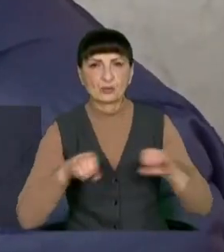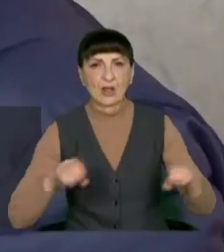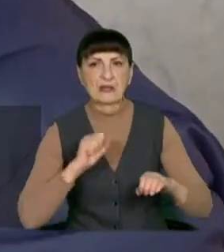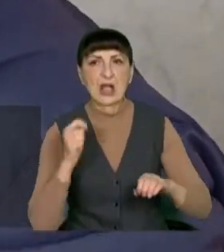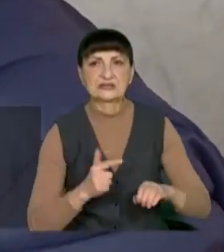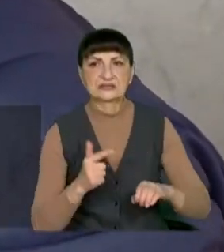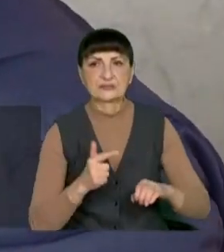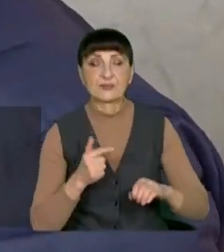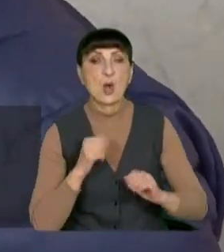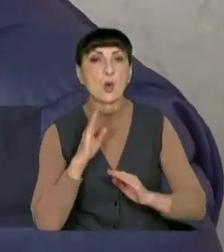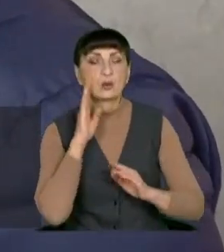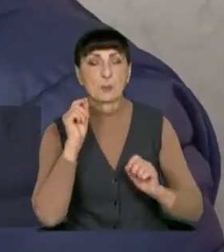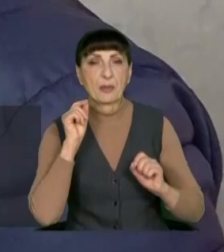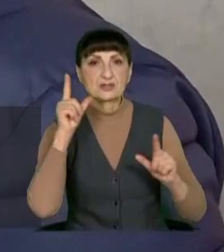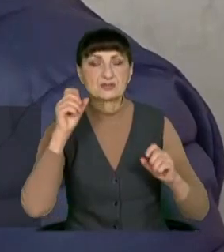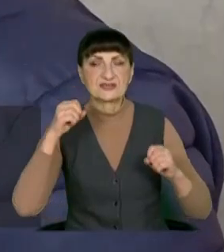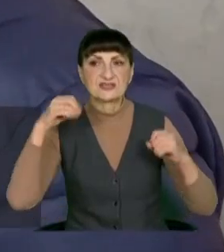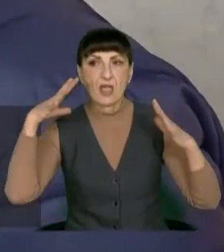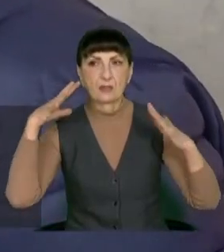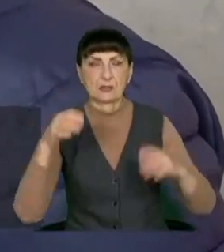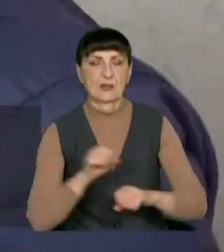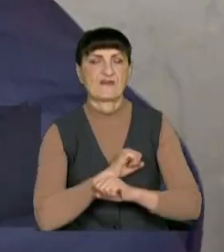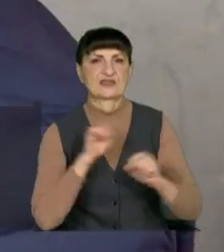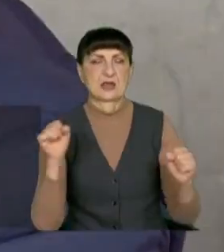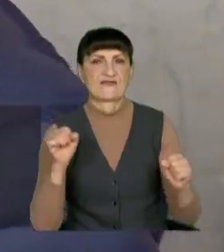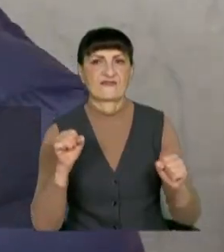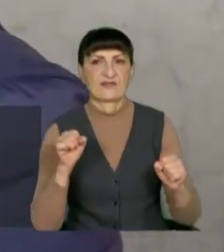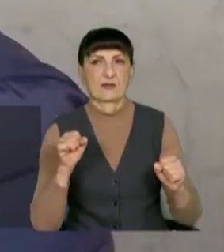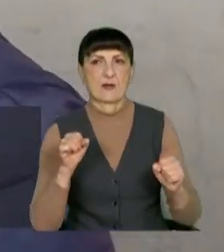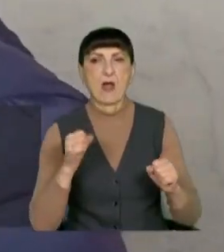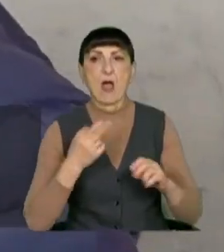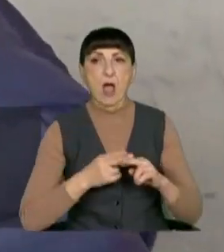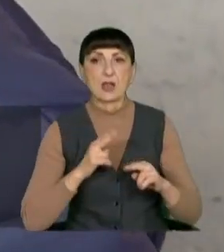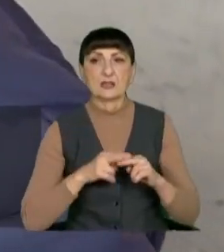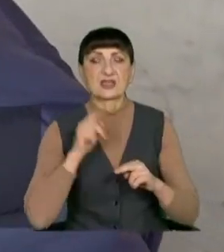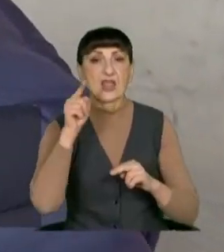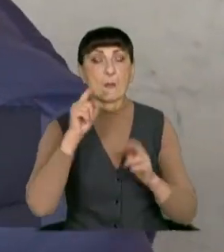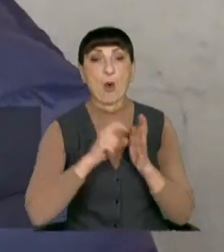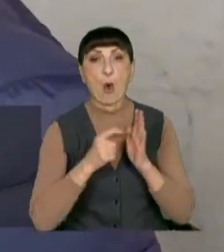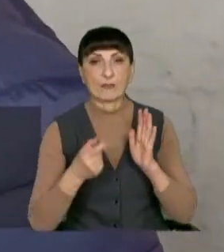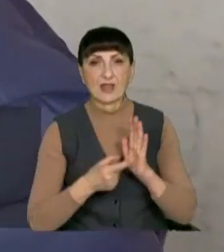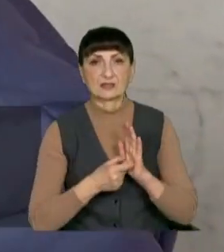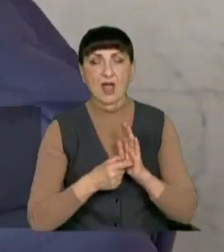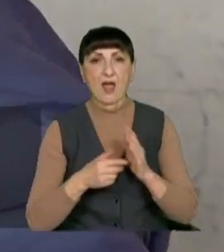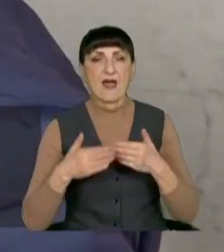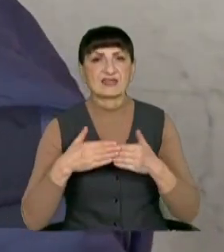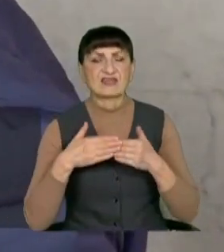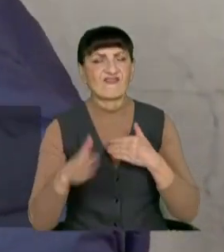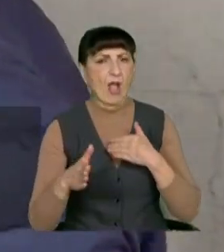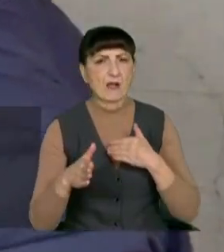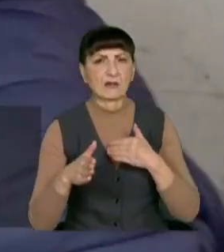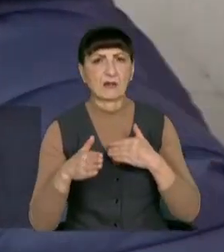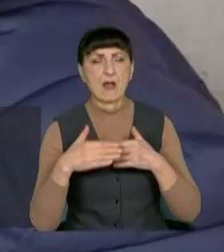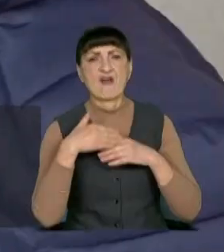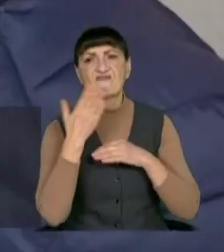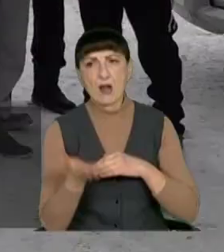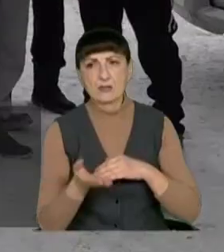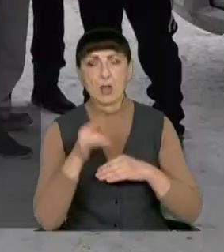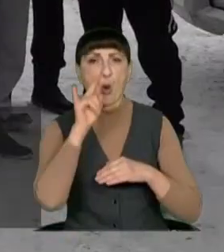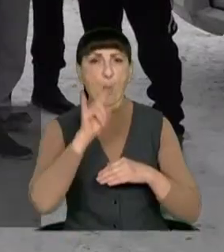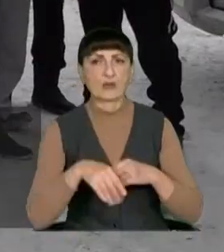он проснулся, свет включил, и вот взрыв прошел. От этого с той комнаты двери вылетели, и вот окна,